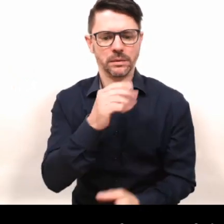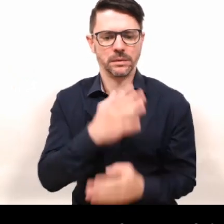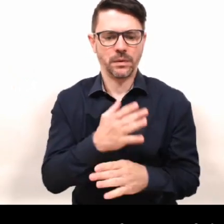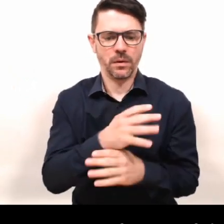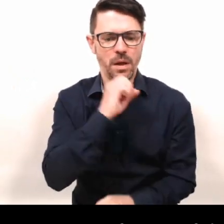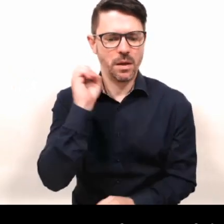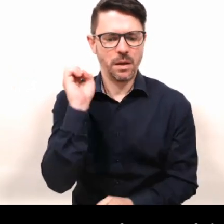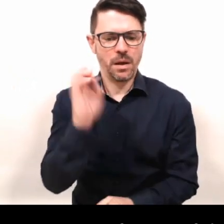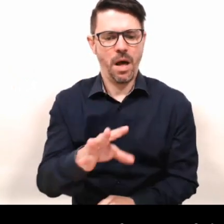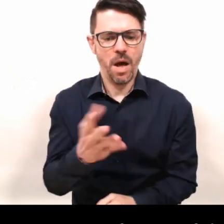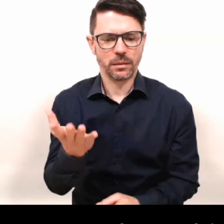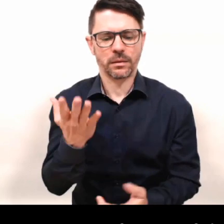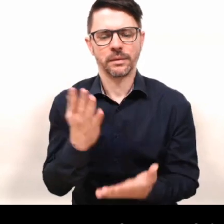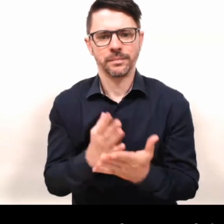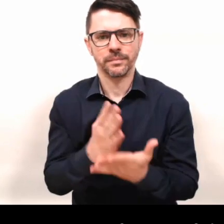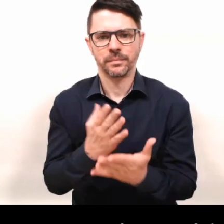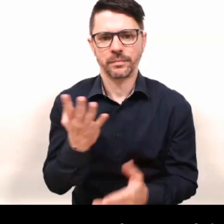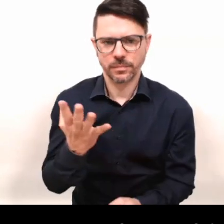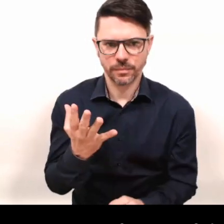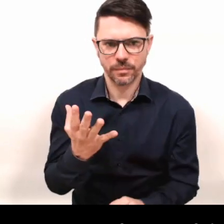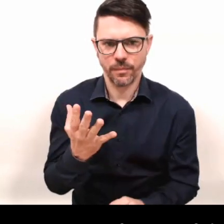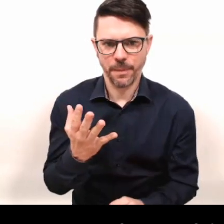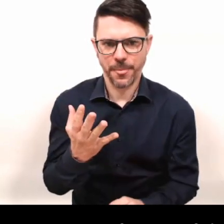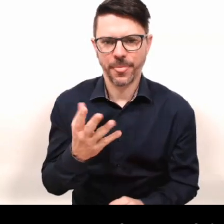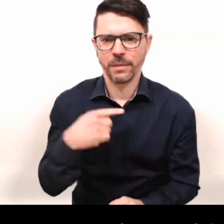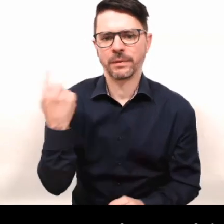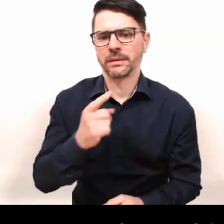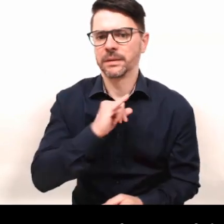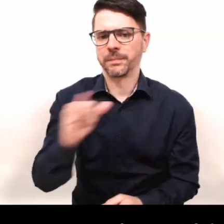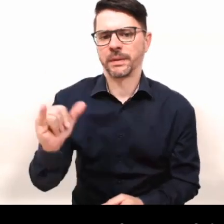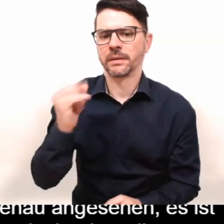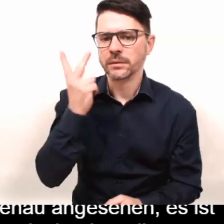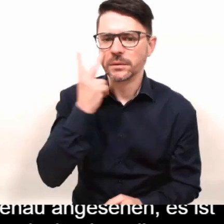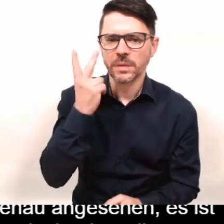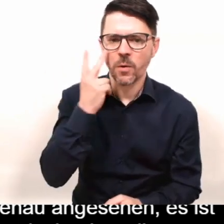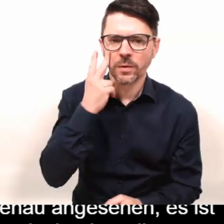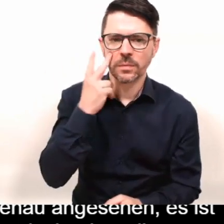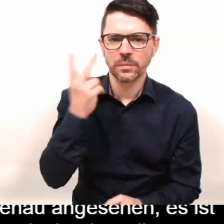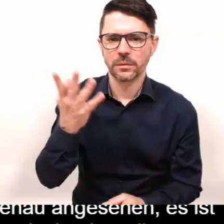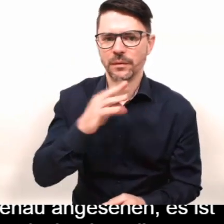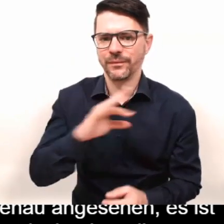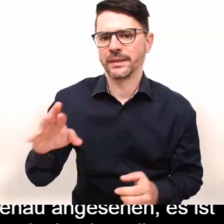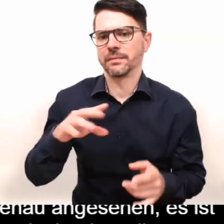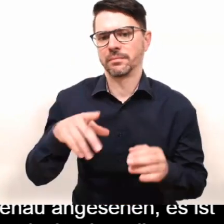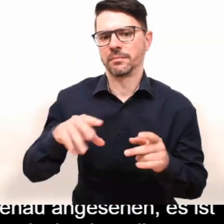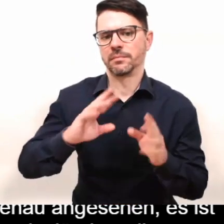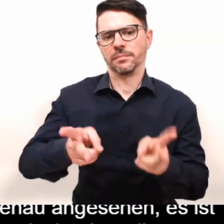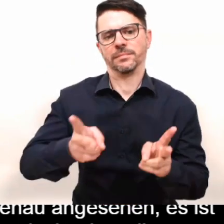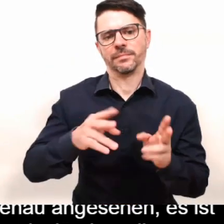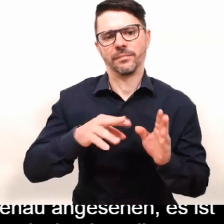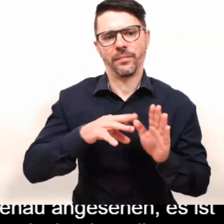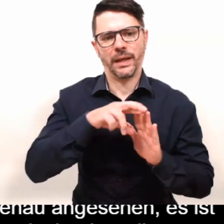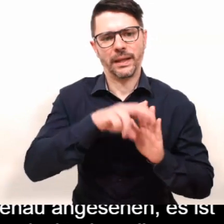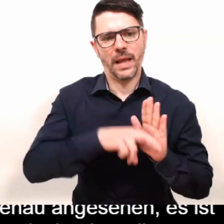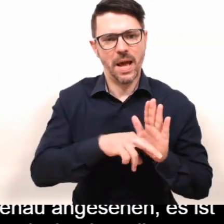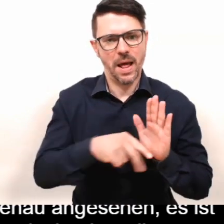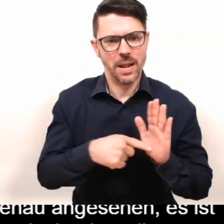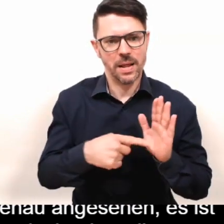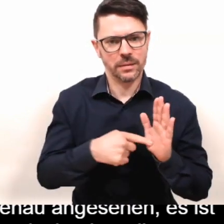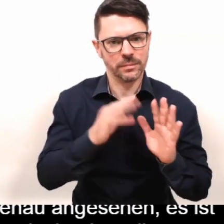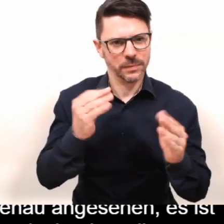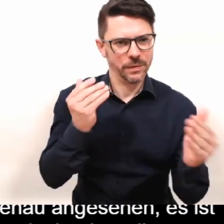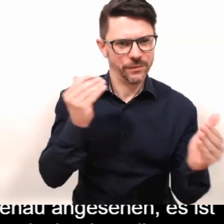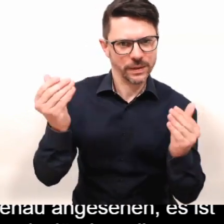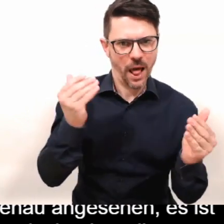Moment niemanden, der dagegen in irgendeiner Form geklagt hat. Und wir schauen immer nach, ob unsere Regeln noch verhältnismäßig sind. Sie